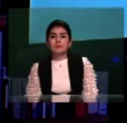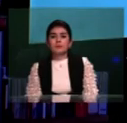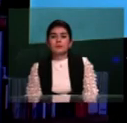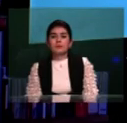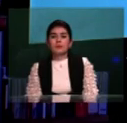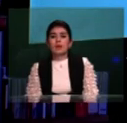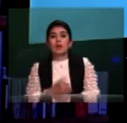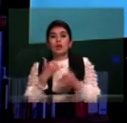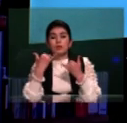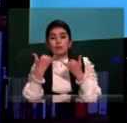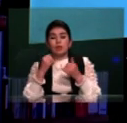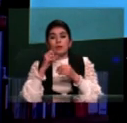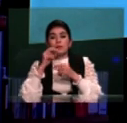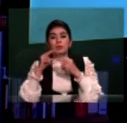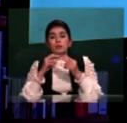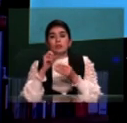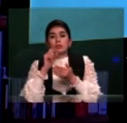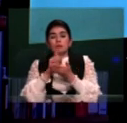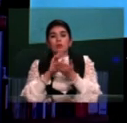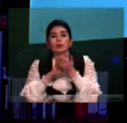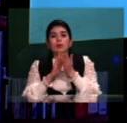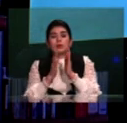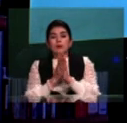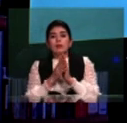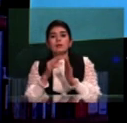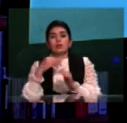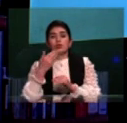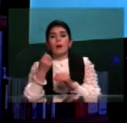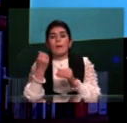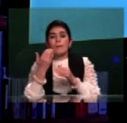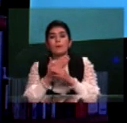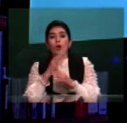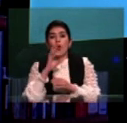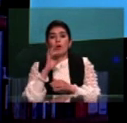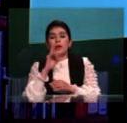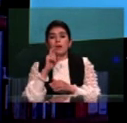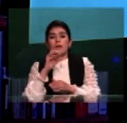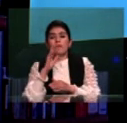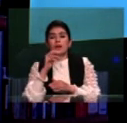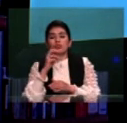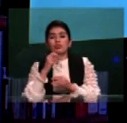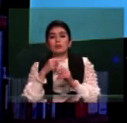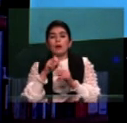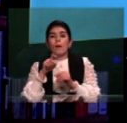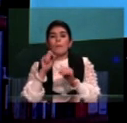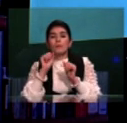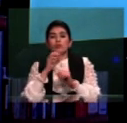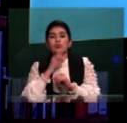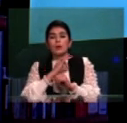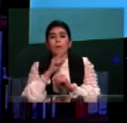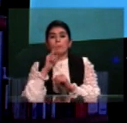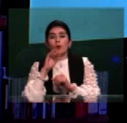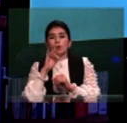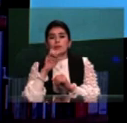Сейчас рассмотрим еще один способ защиты данных при помощи архивации файлов. Здесь мы можем использовать либо